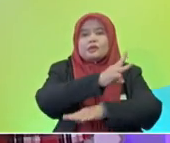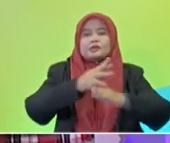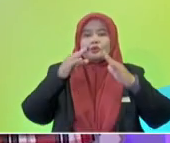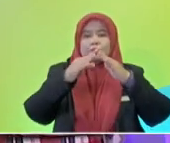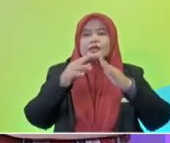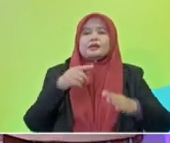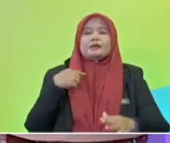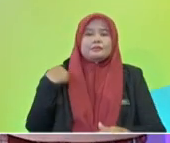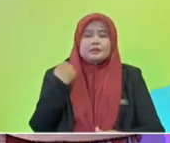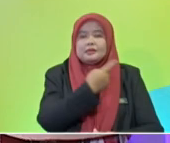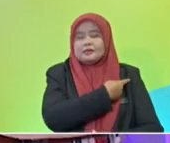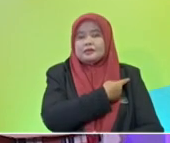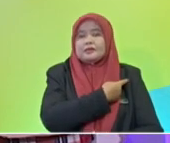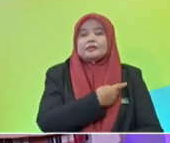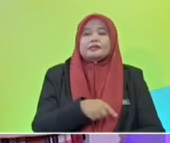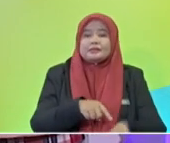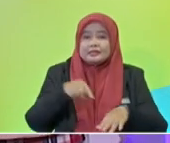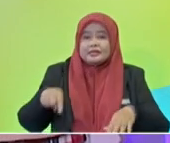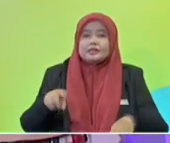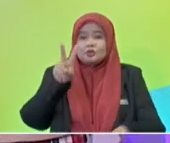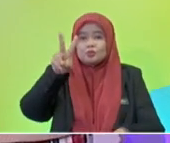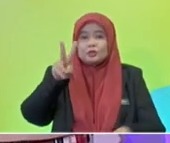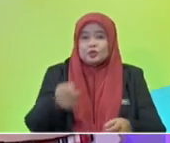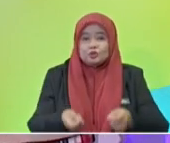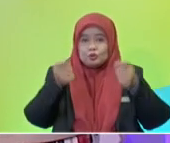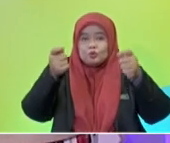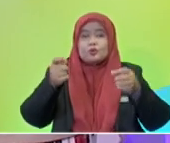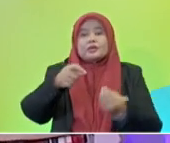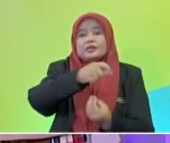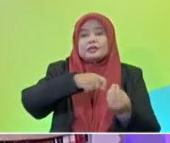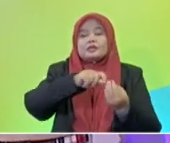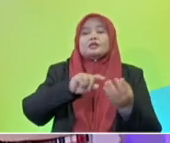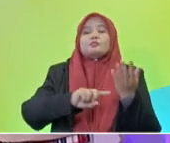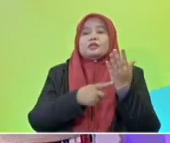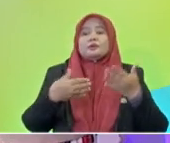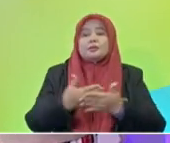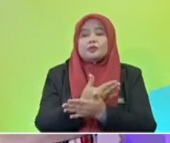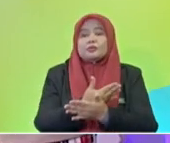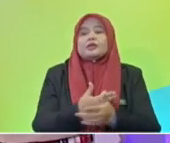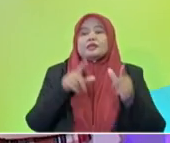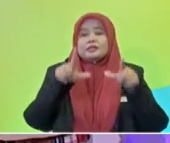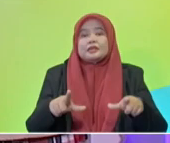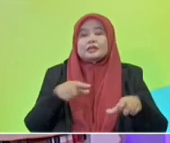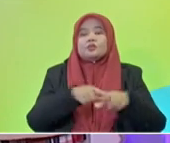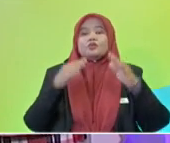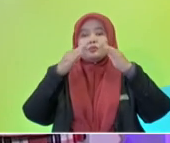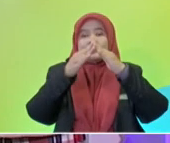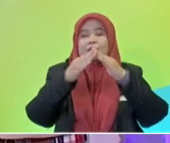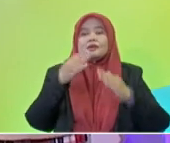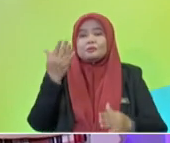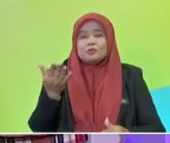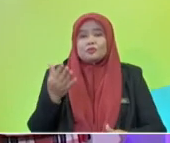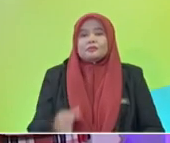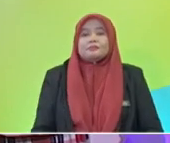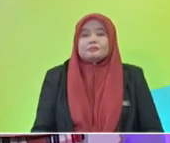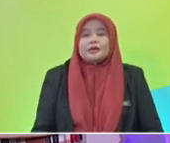kami di sini kita ada dua iaitu tong kitar semula yang baharu dan satu lagi diletak di kawasan perumah kami ada dua